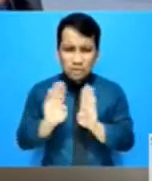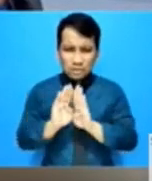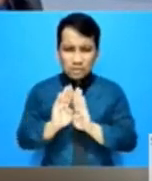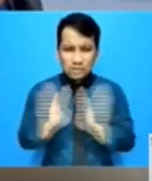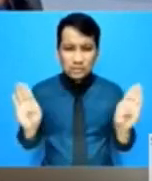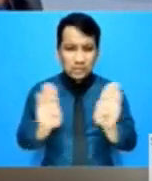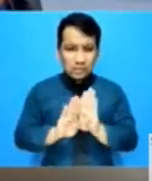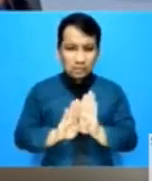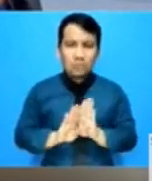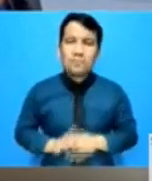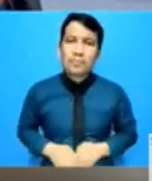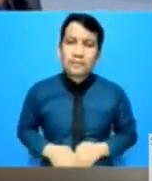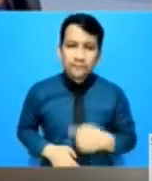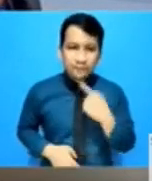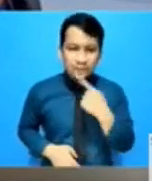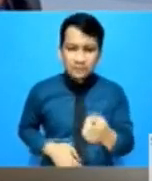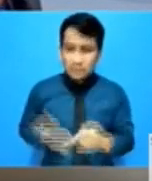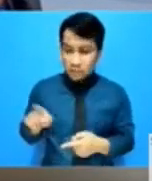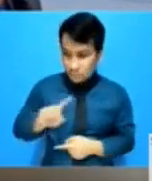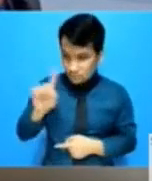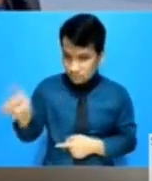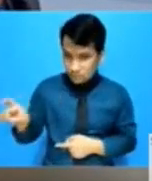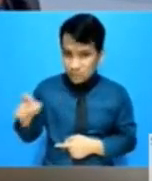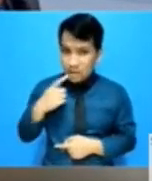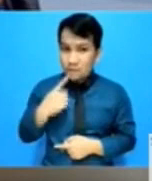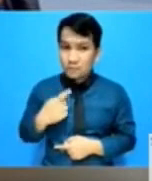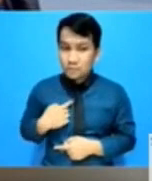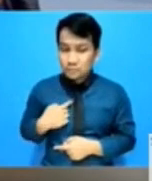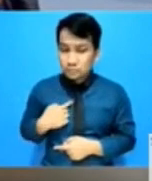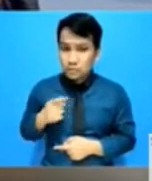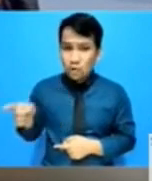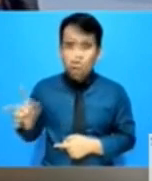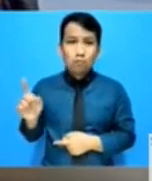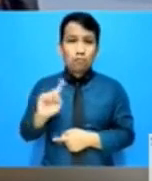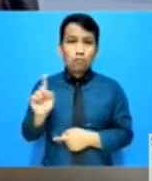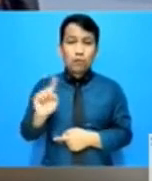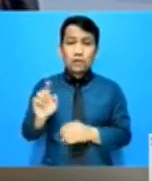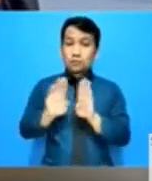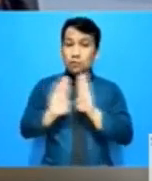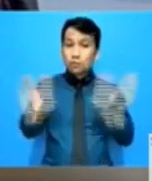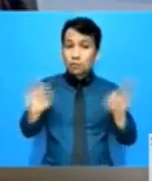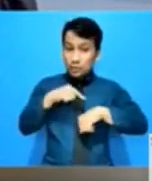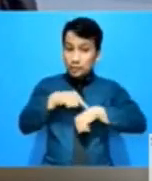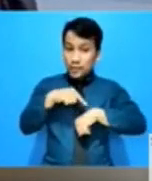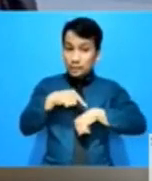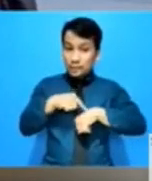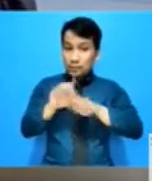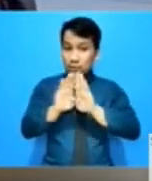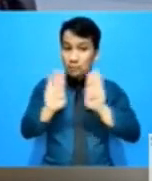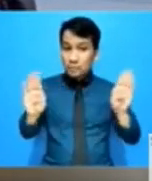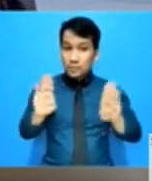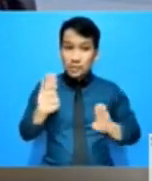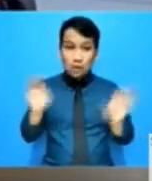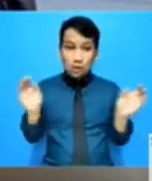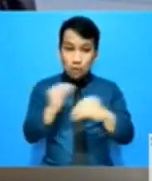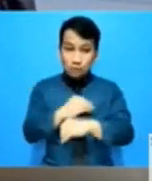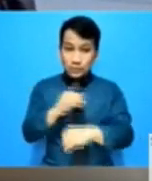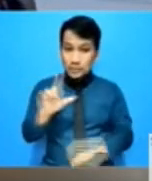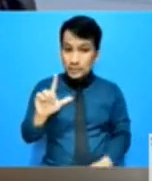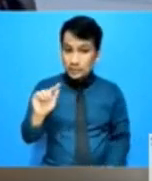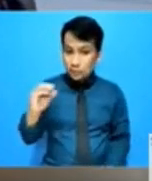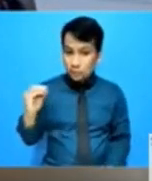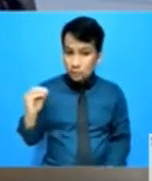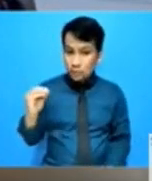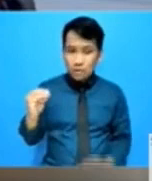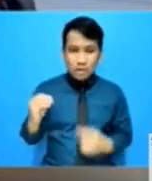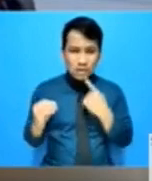Aha. Then, tinanong ko rin po yung kung ano yung bukas nila LTO. Accordingly po sa